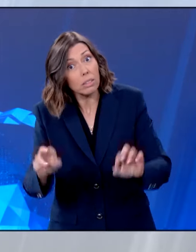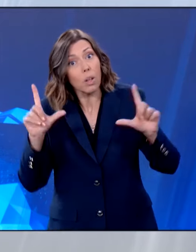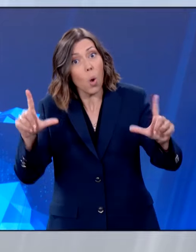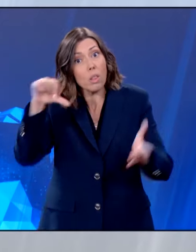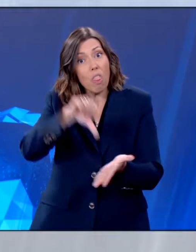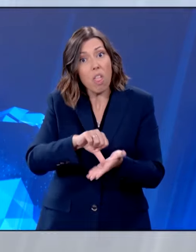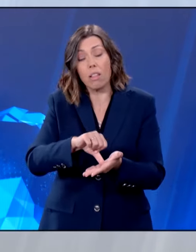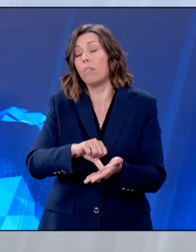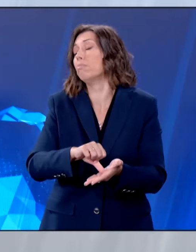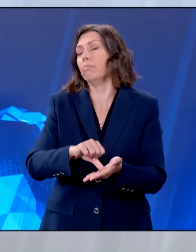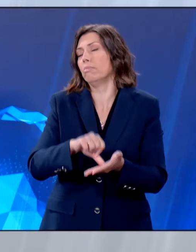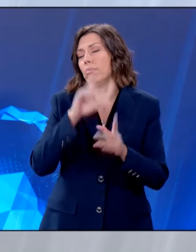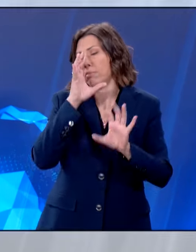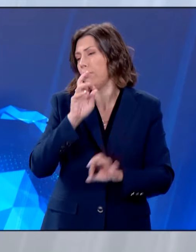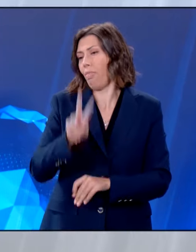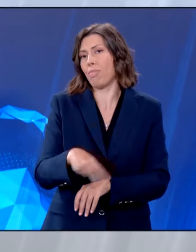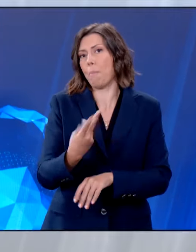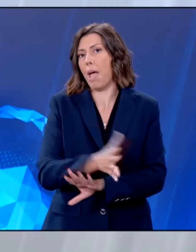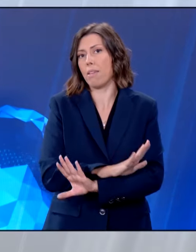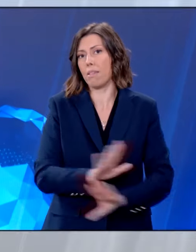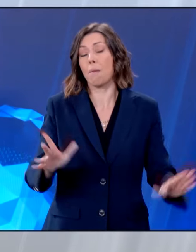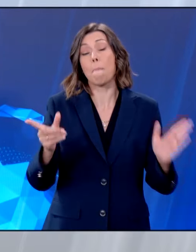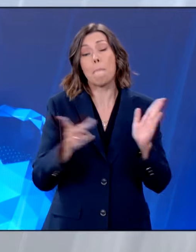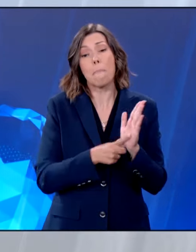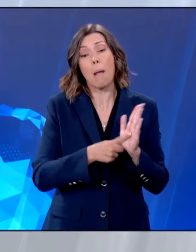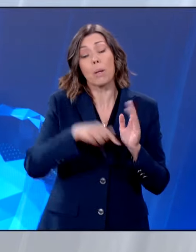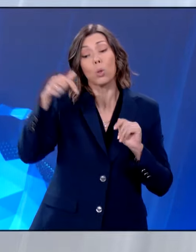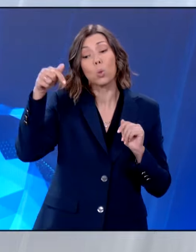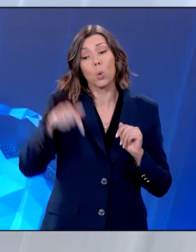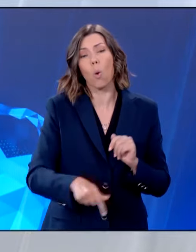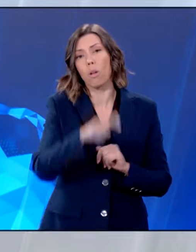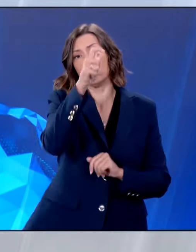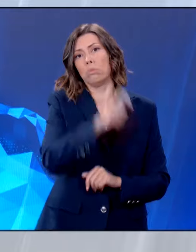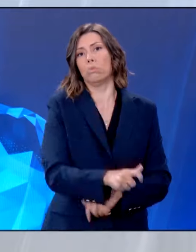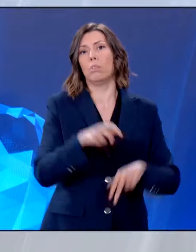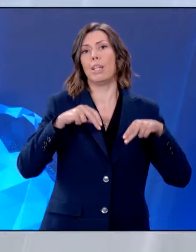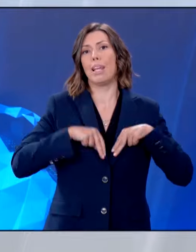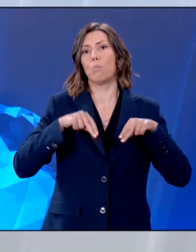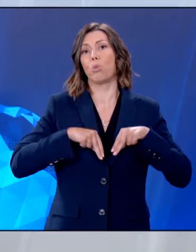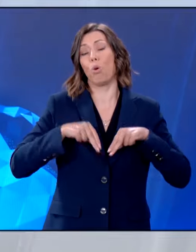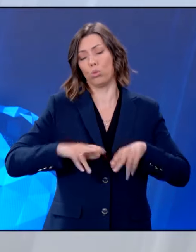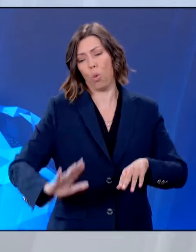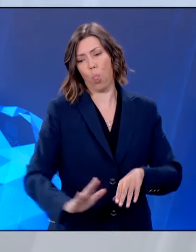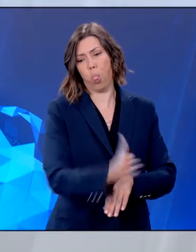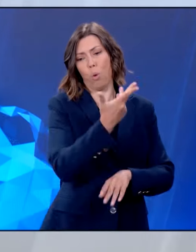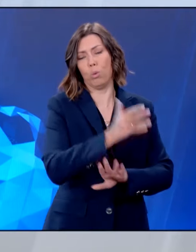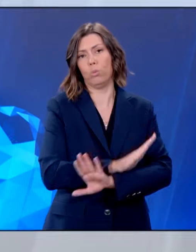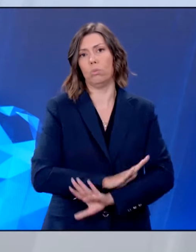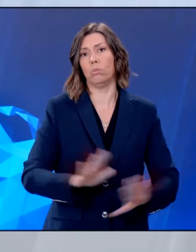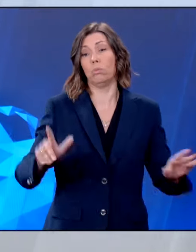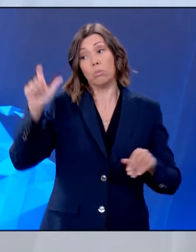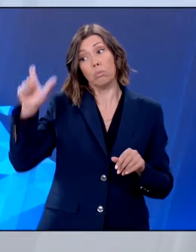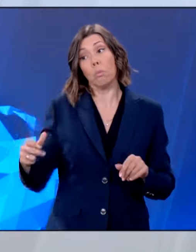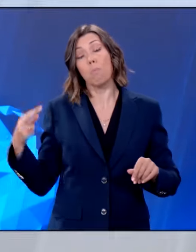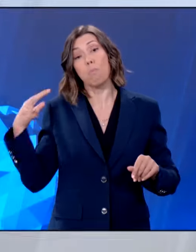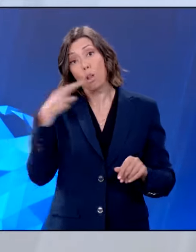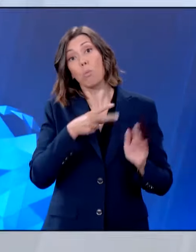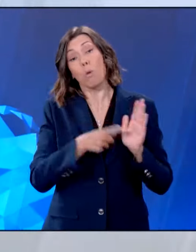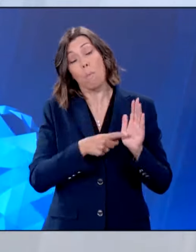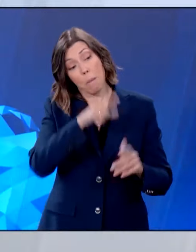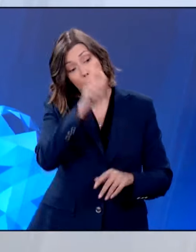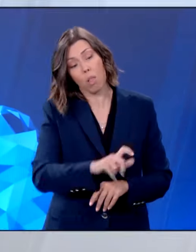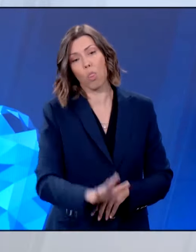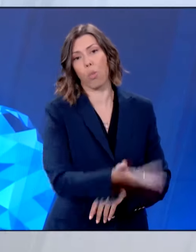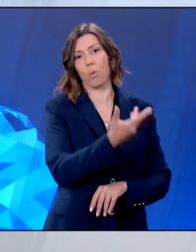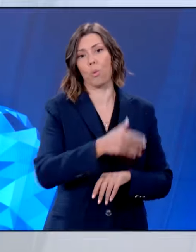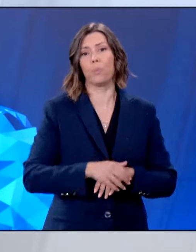άμεση αποπομπή του κυρίου Κικίλια από τον Πρωθυπουργό. Ο πρόεδρος του ΣΥΡΙΖΑ